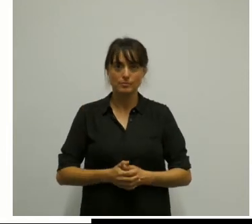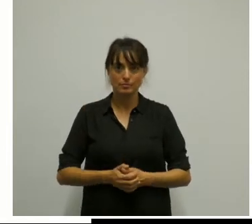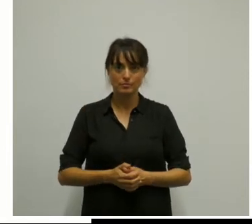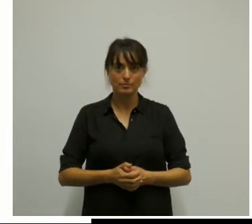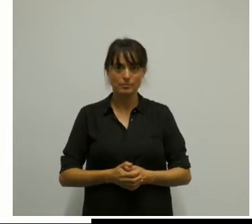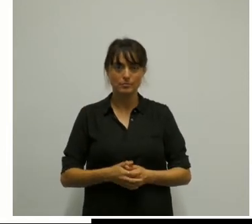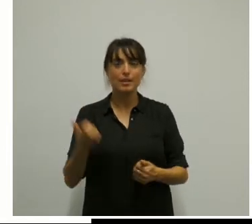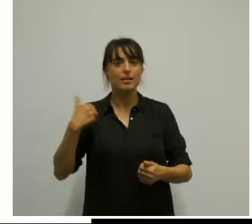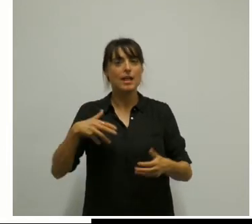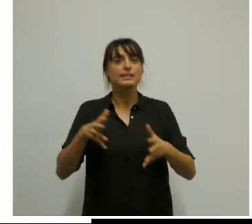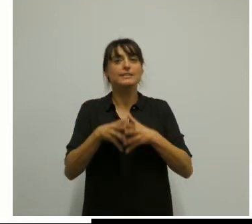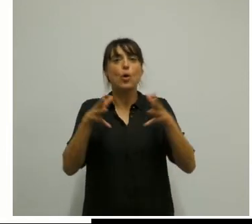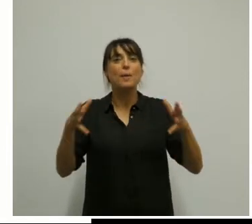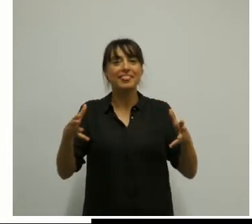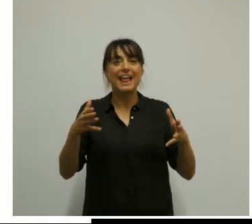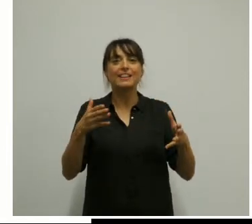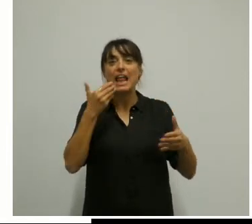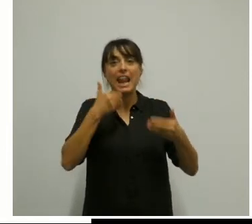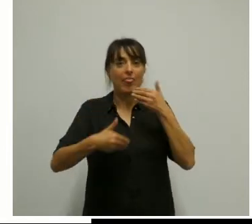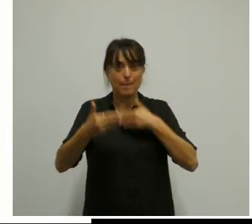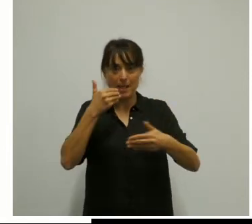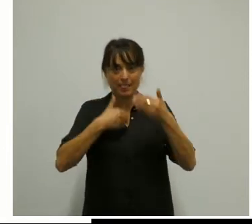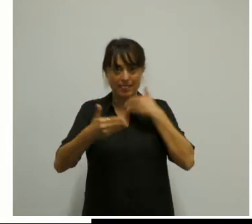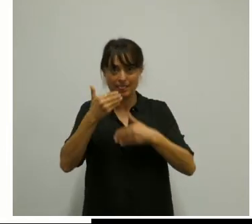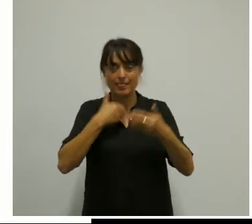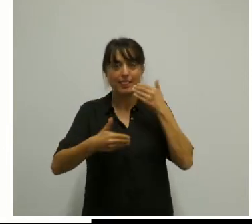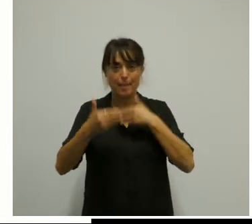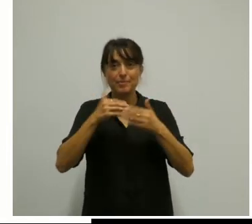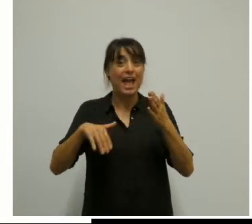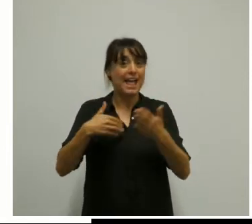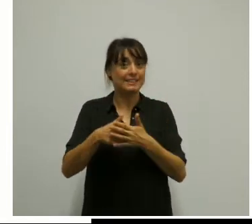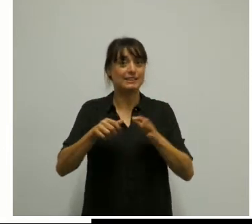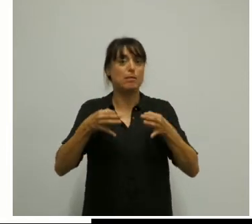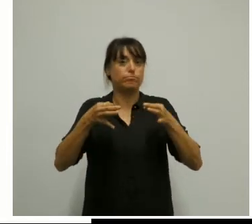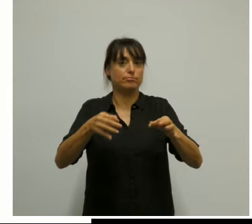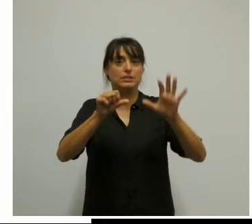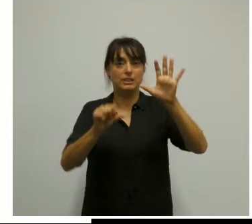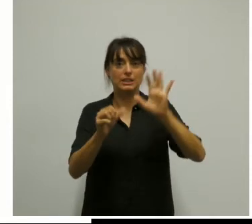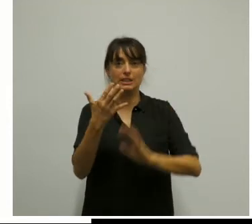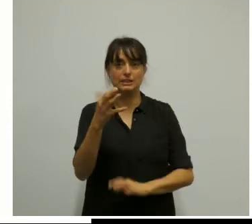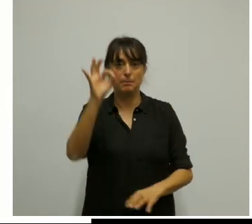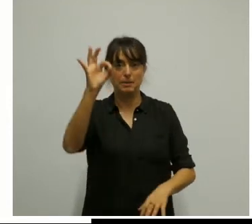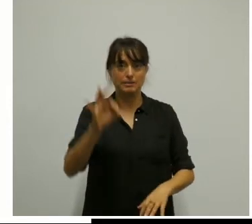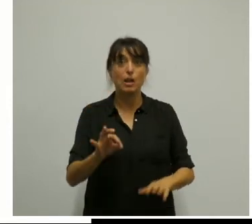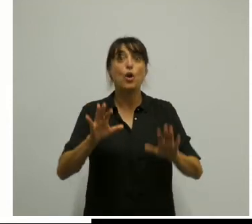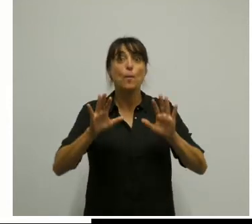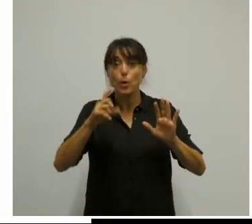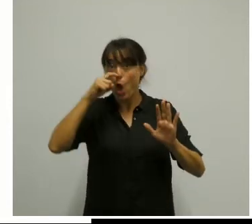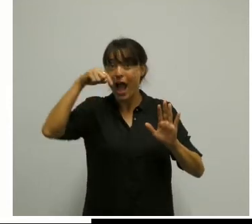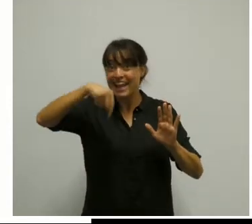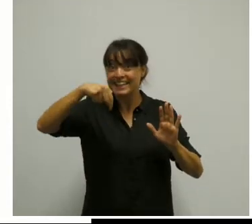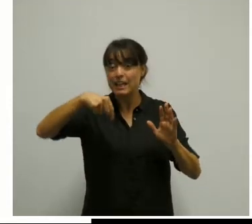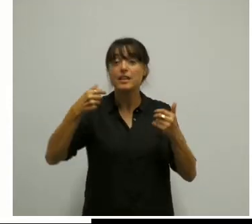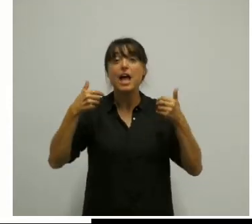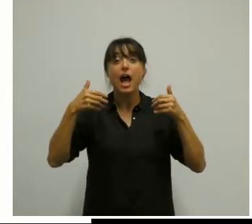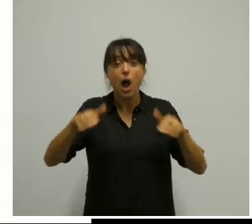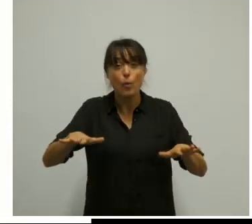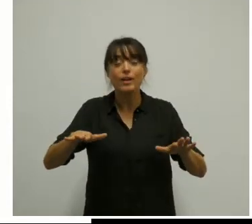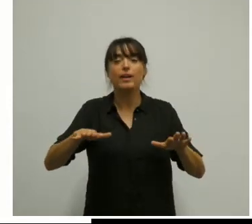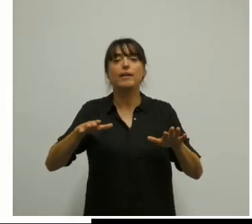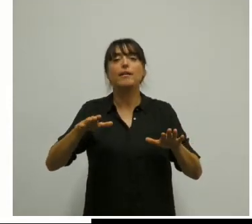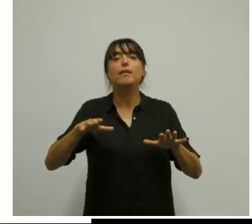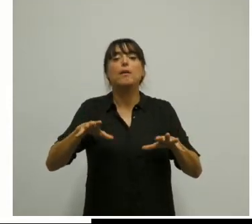s'havia augmentat la demanda atesa fins al 65%, però aquest any, tot i haver augmentat la capacitat en funció del